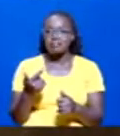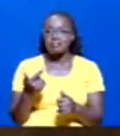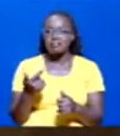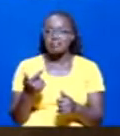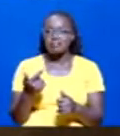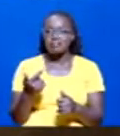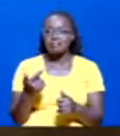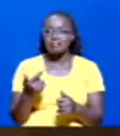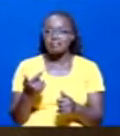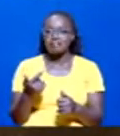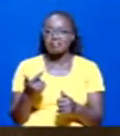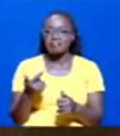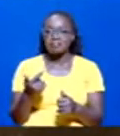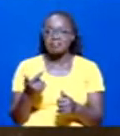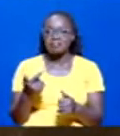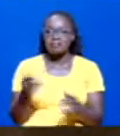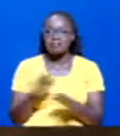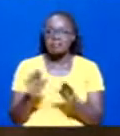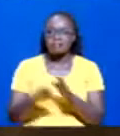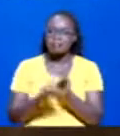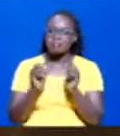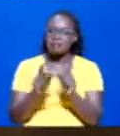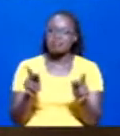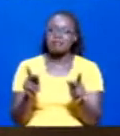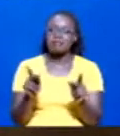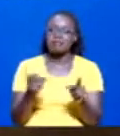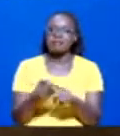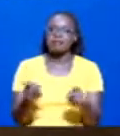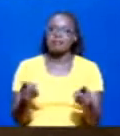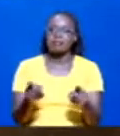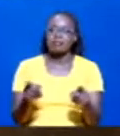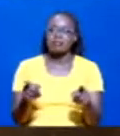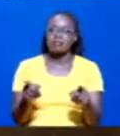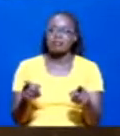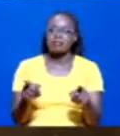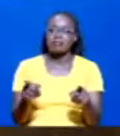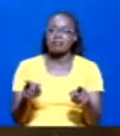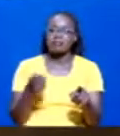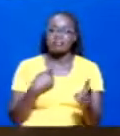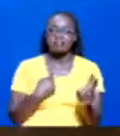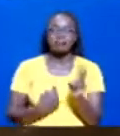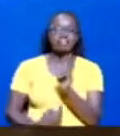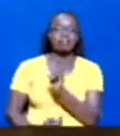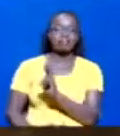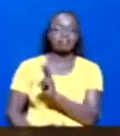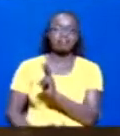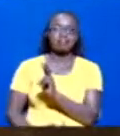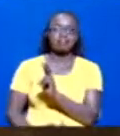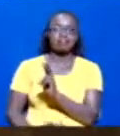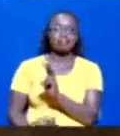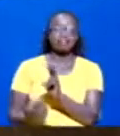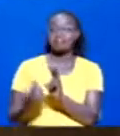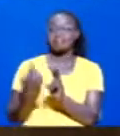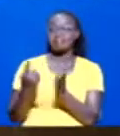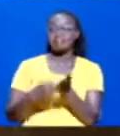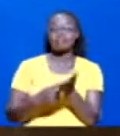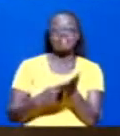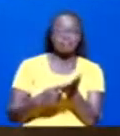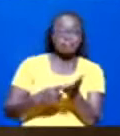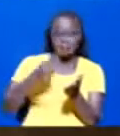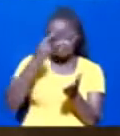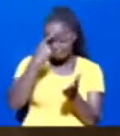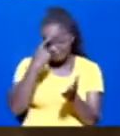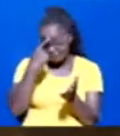kwenda combo. Yote ni sawa sawa. Lakini mimi napiga jicho sikuona mzungu, sikuona muhende, siku